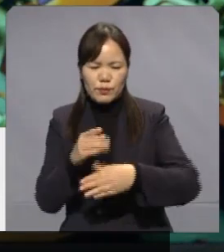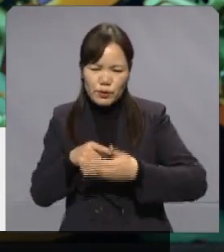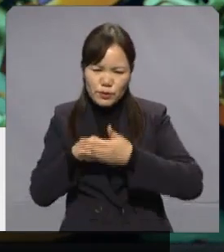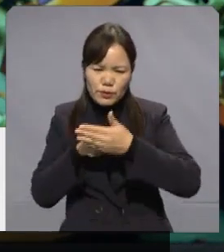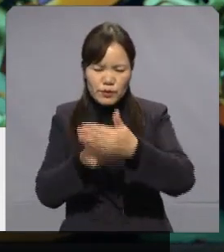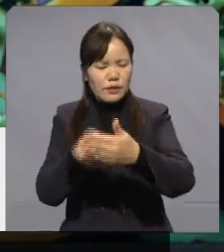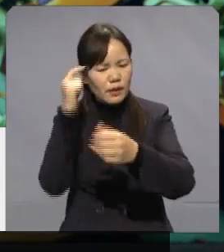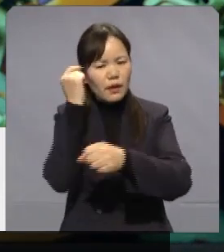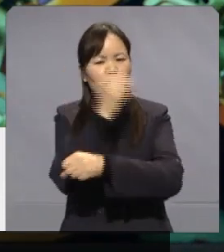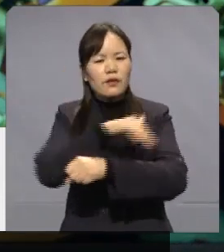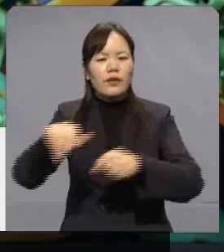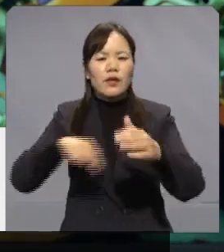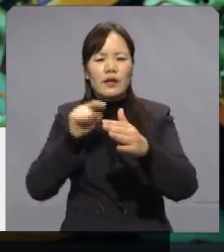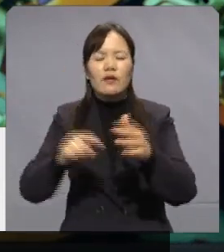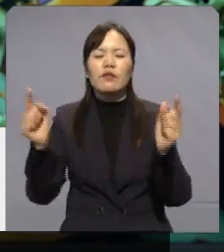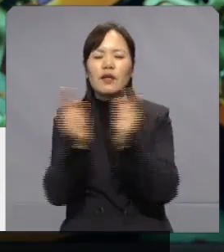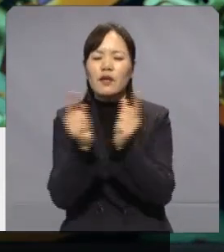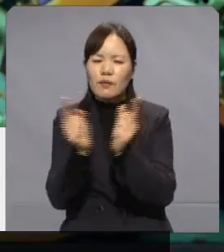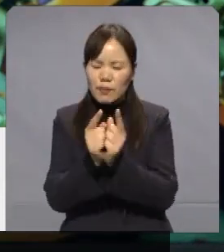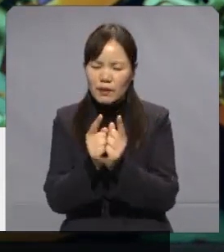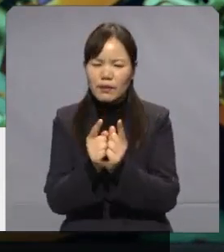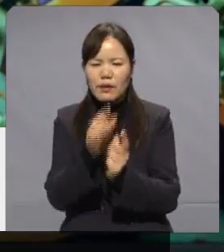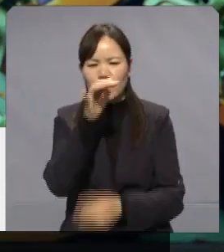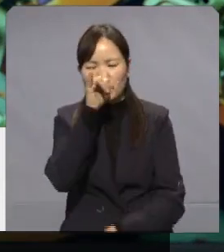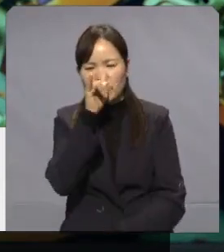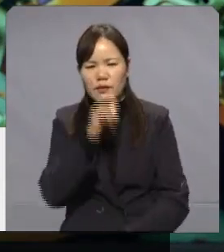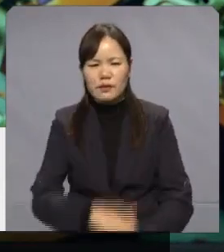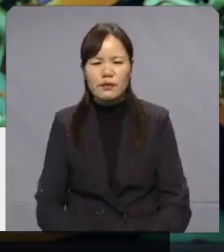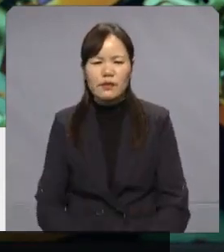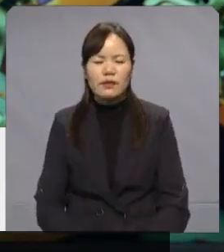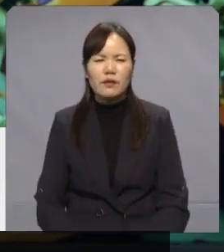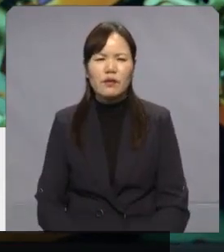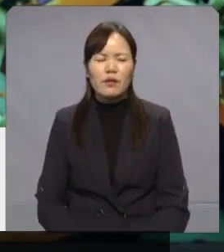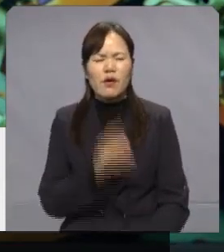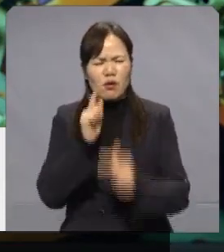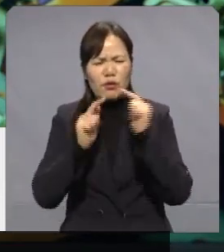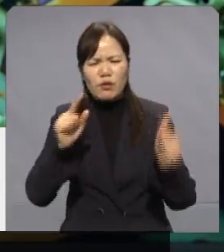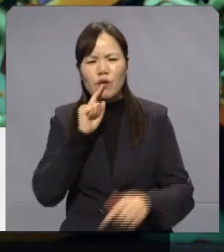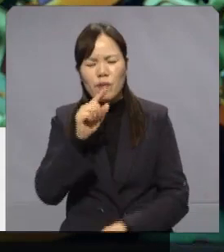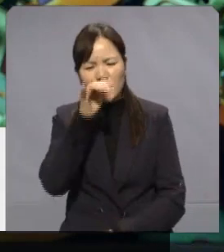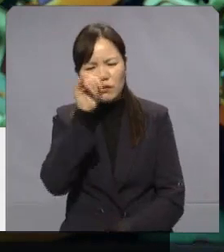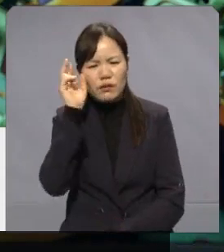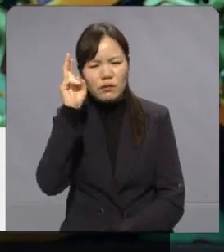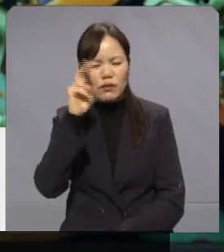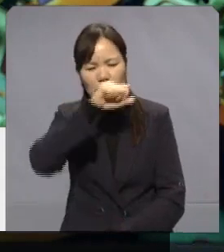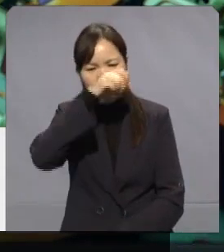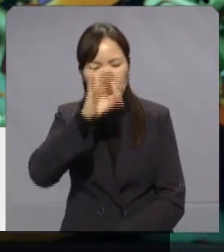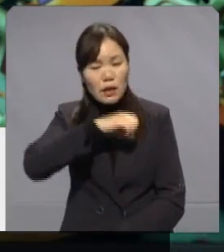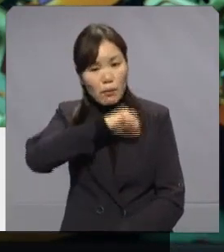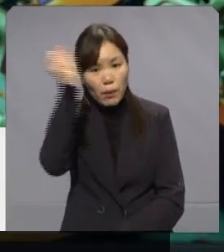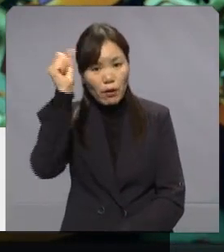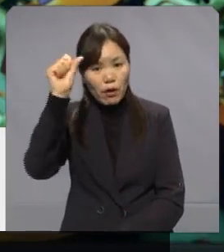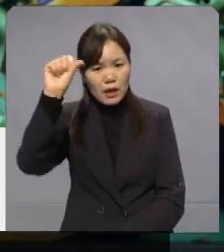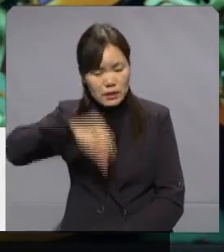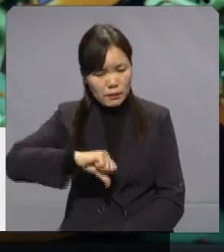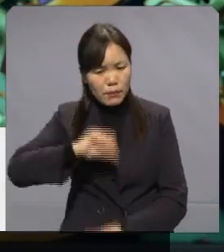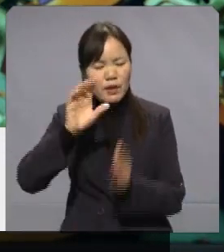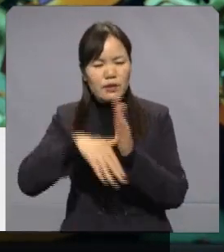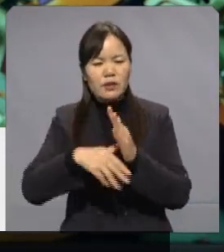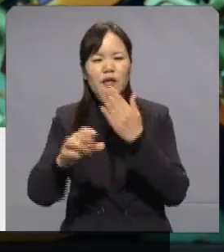플랜 속에서 지금의 만남이 이어지고 있는 것이기 때문에 네. 뭐 별 얘기가 다 나올 수 있다고 봅니다. 예를 들어 예산안이 통과 안 됐을 때